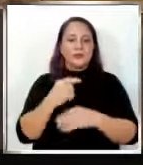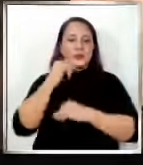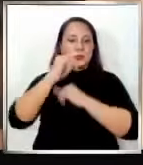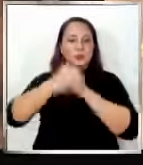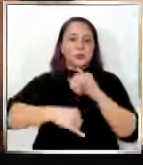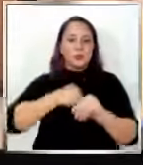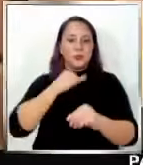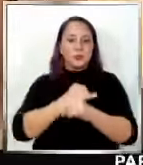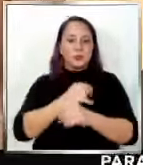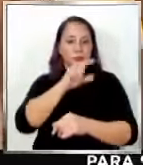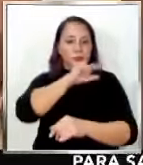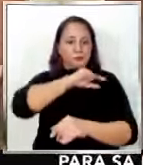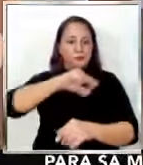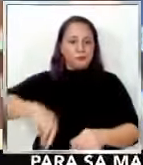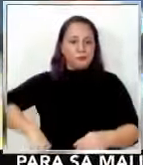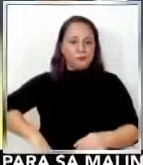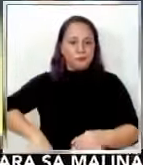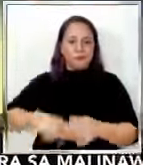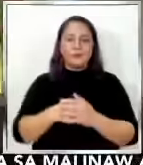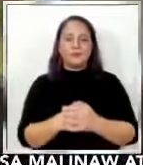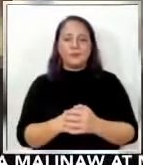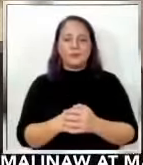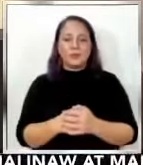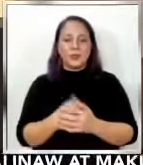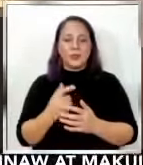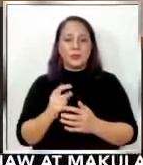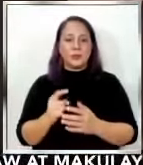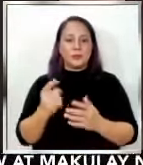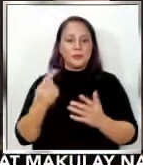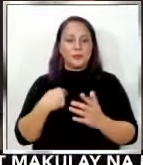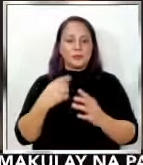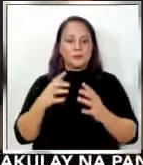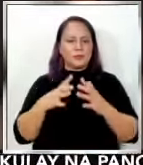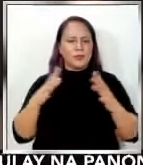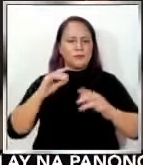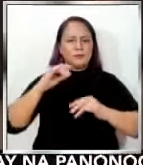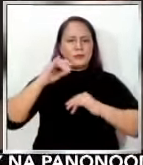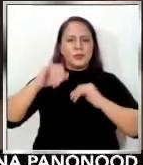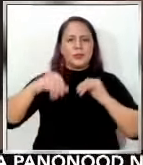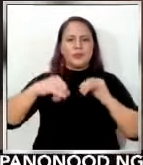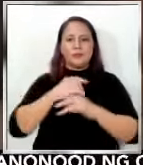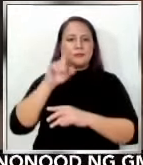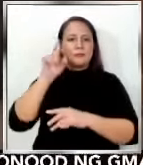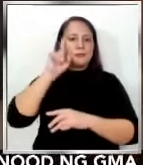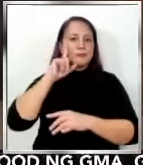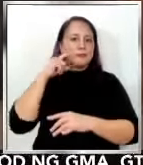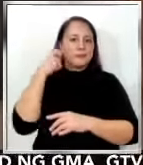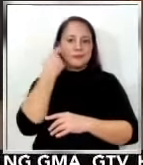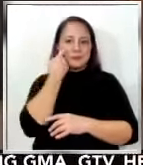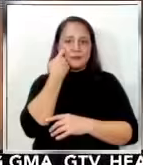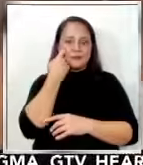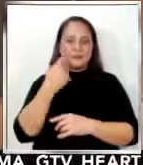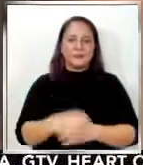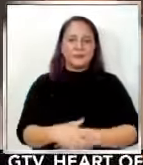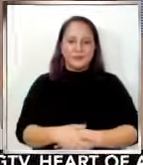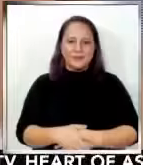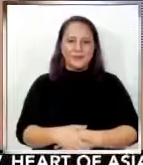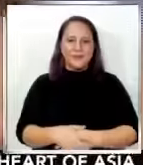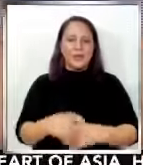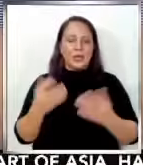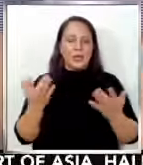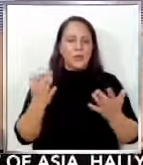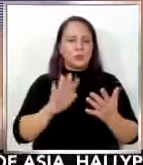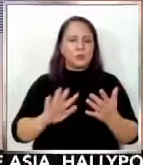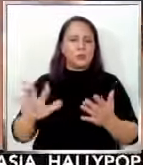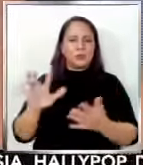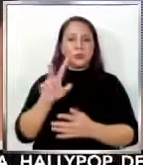Queen. Ang pinakamalaking pageant para sa transgender women. Mula sa mahigit 200